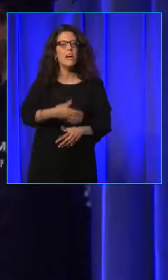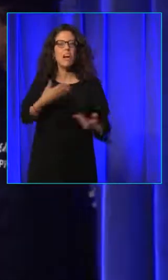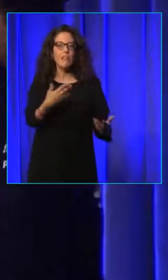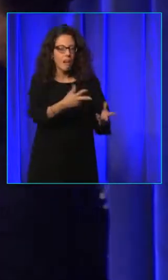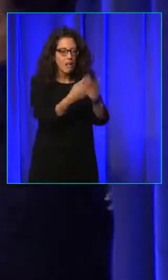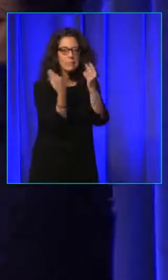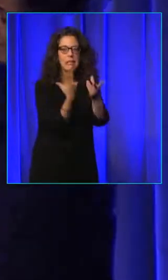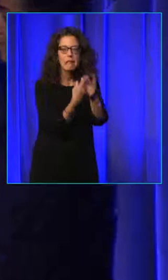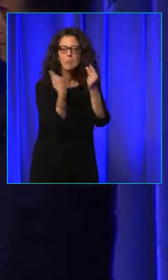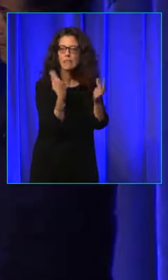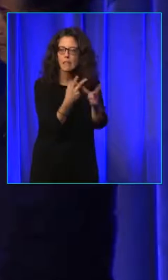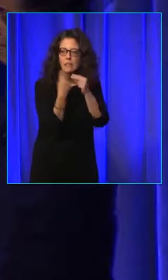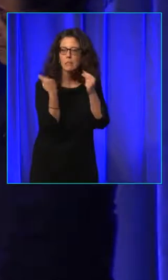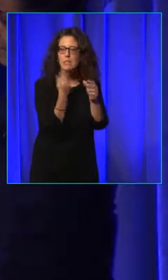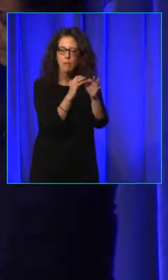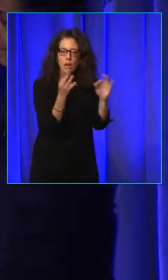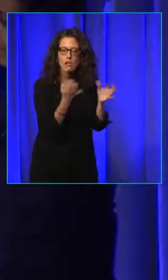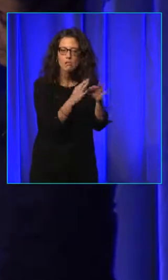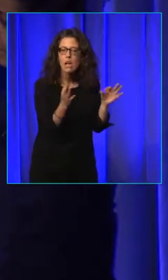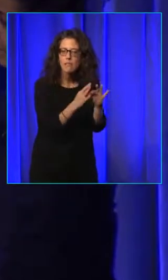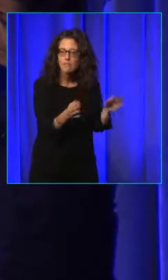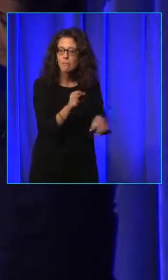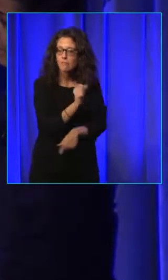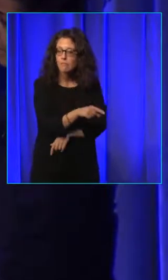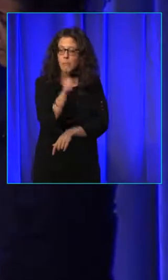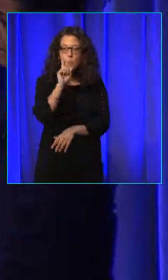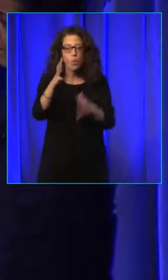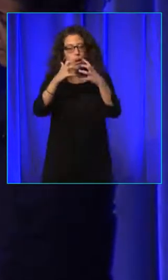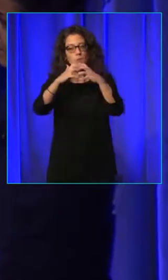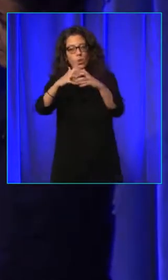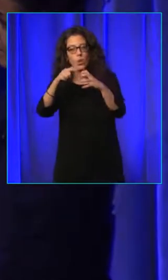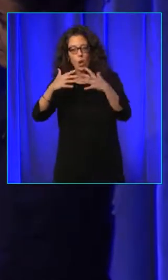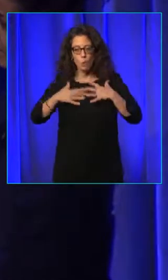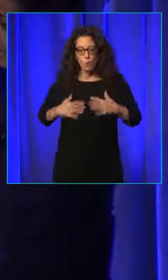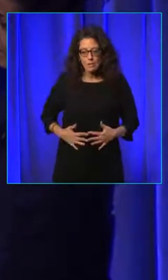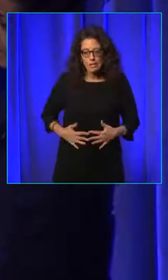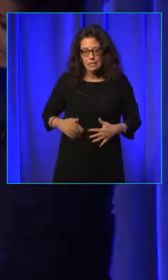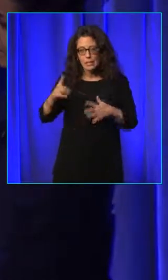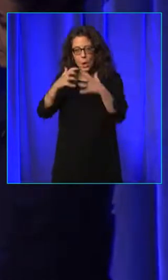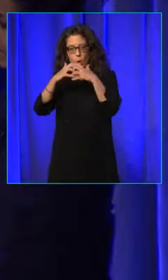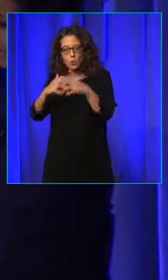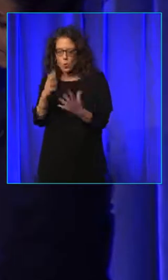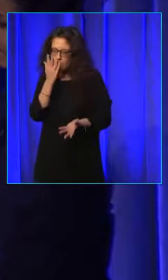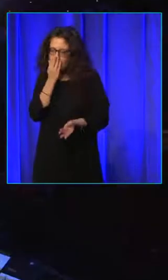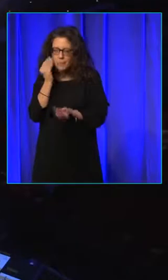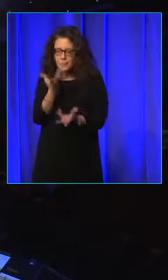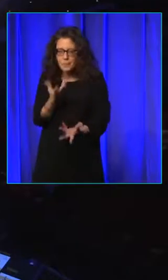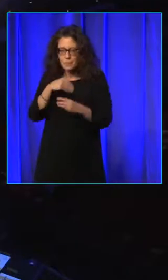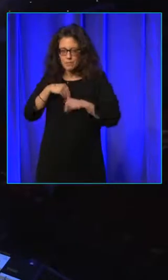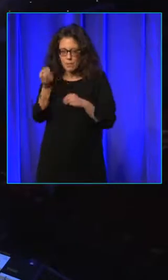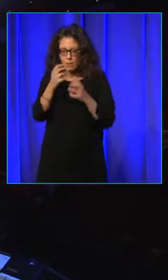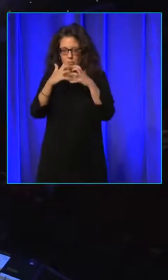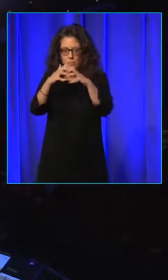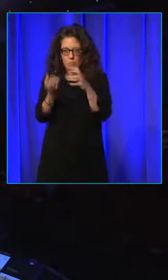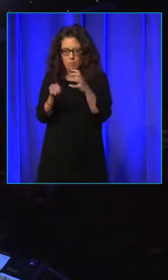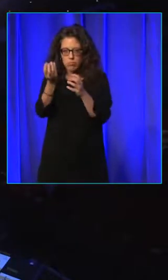verbalisée parce que on a des zones communes du cerveau, les zones motrices et les zones somatosensorielles qui sont activées, qui sont les mêmes que quand on